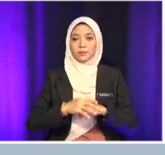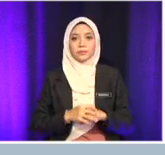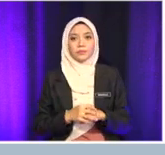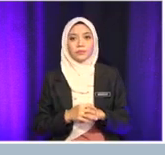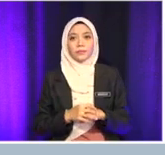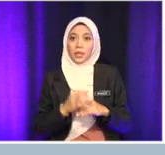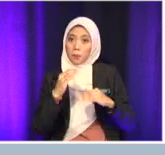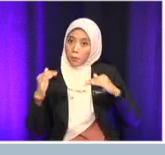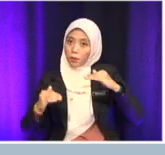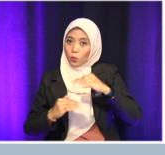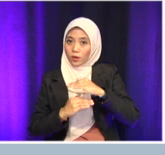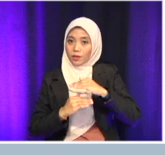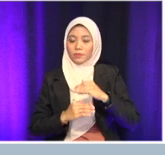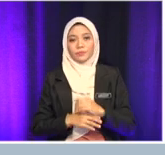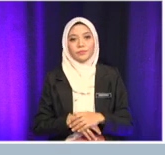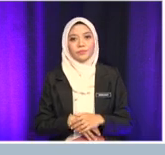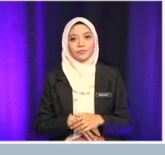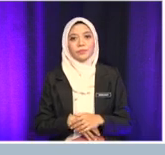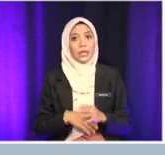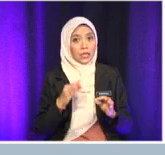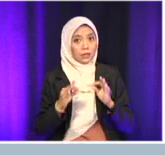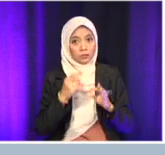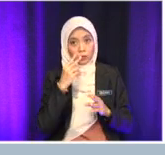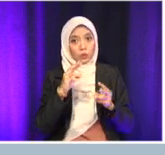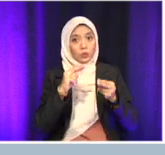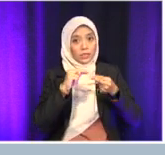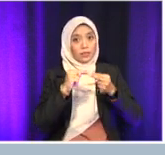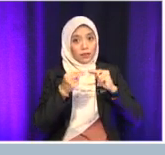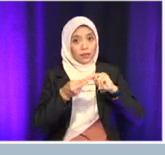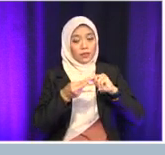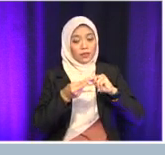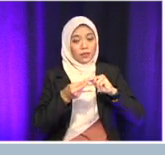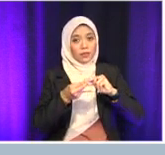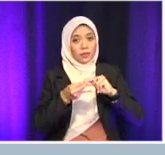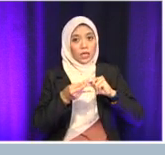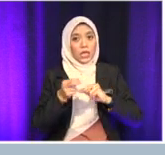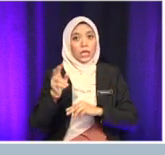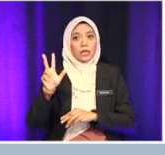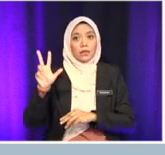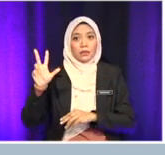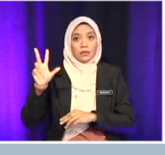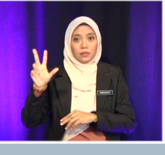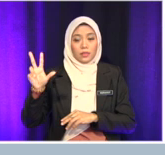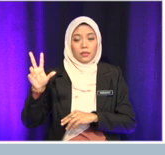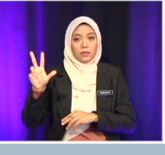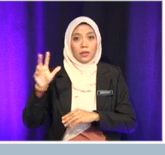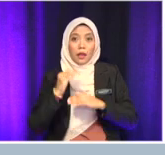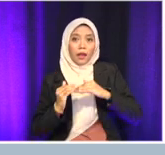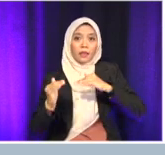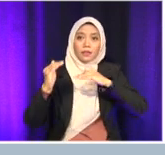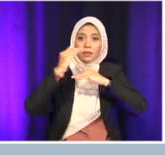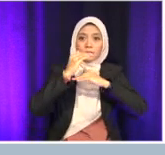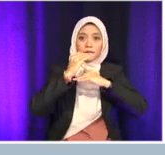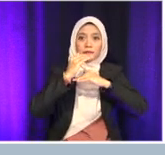masuk ke bawah jadi jika nilainya adalah 3 murid-murid kenegaraan 3 petak ke atas jadi